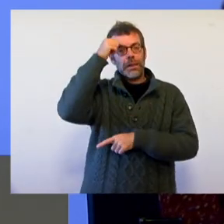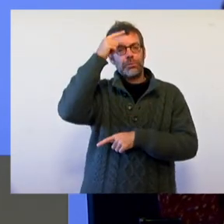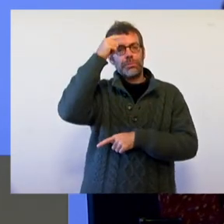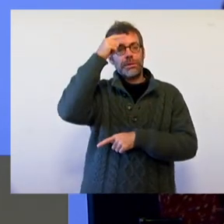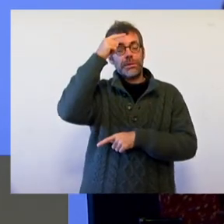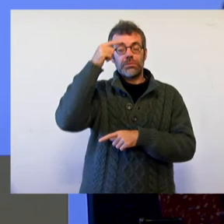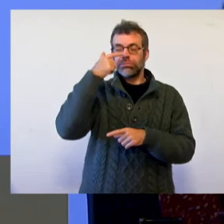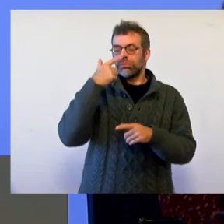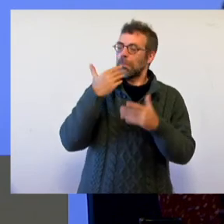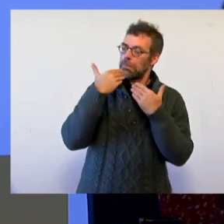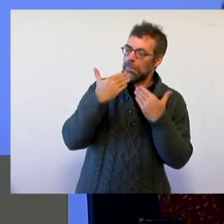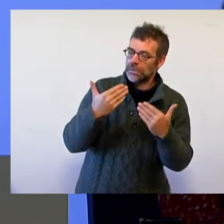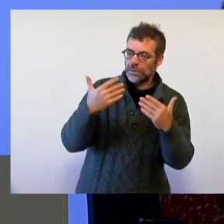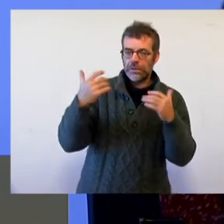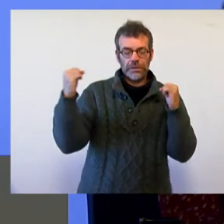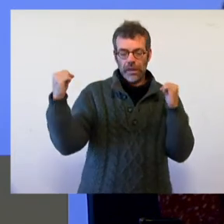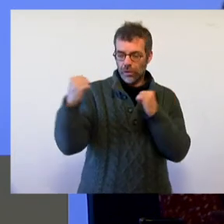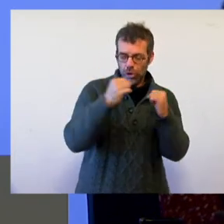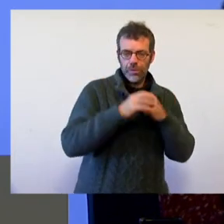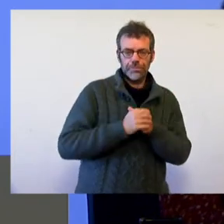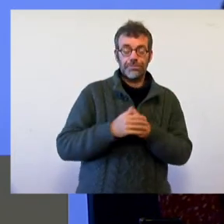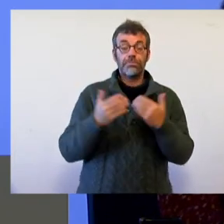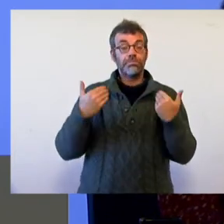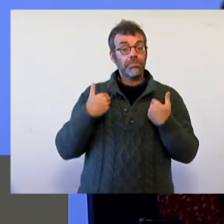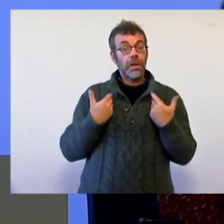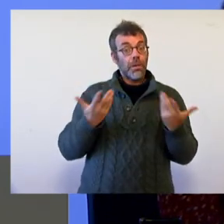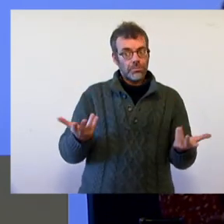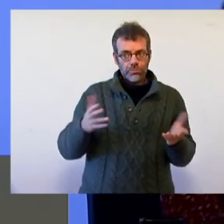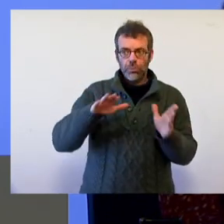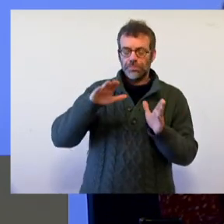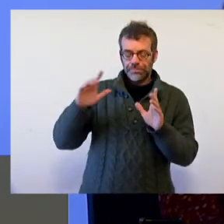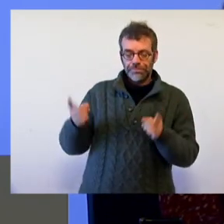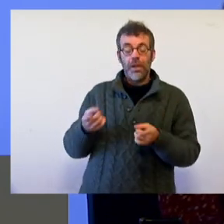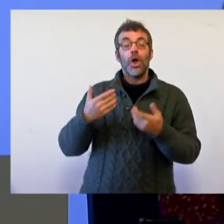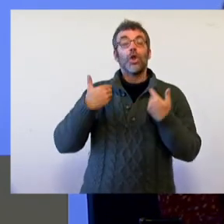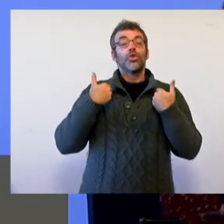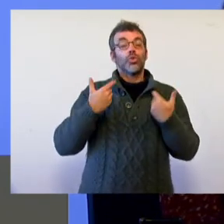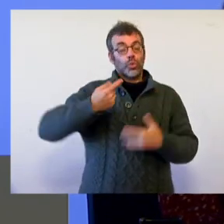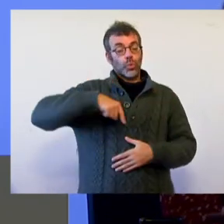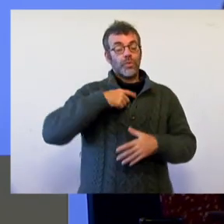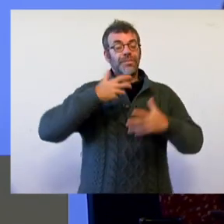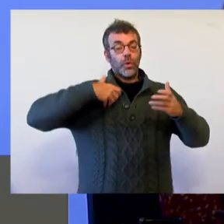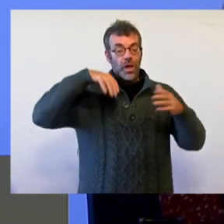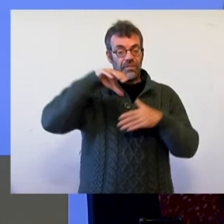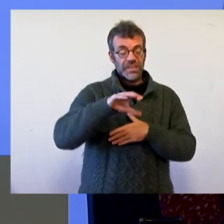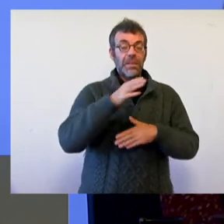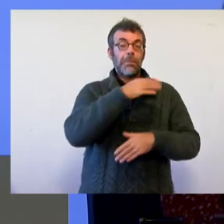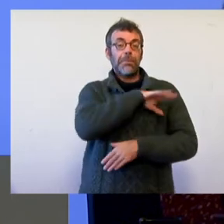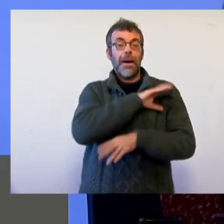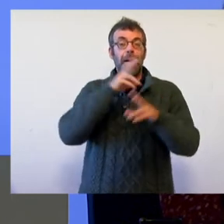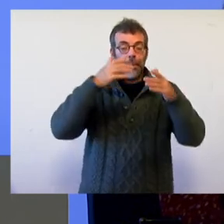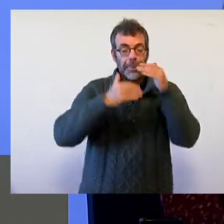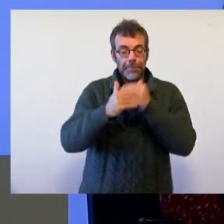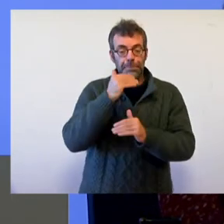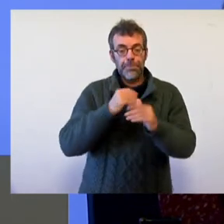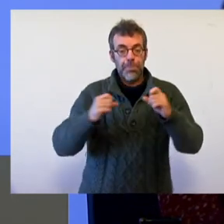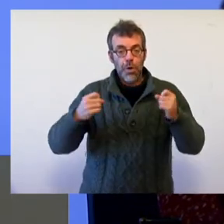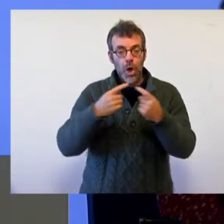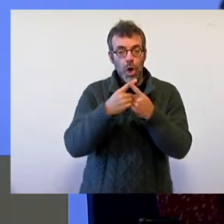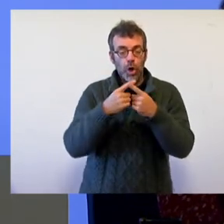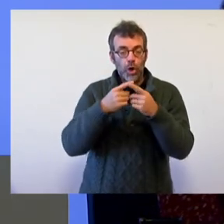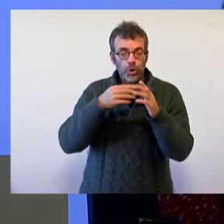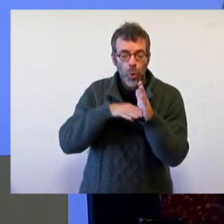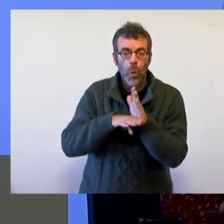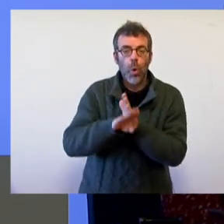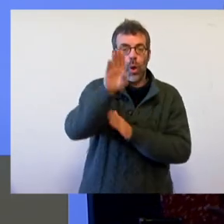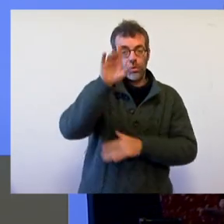au rendez-vous du plan de relance et donc d'investir. C'est ce que nous affichons ici à travers la